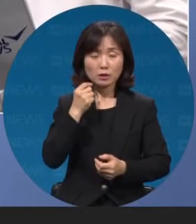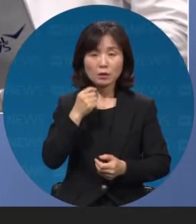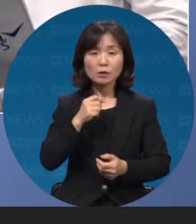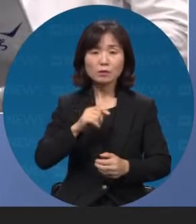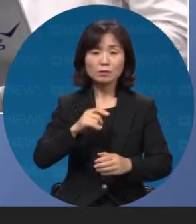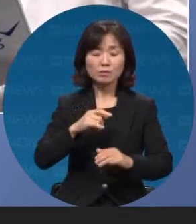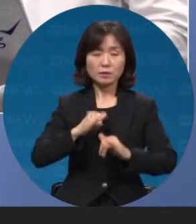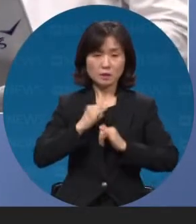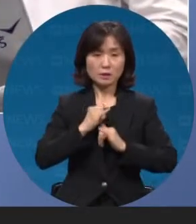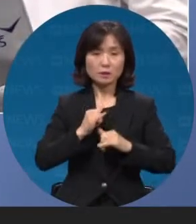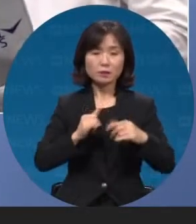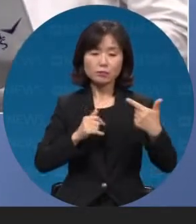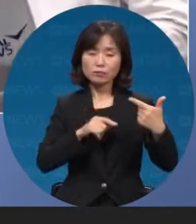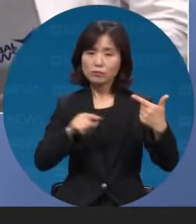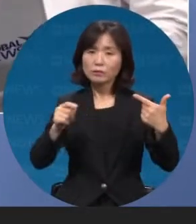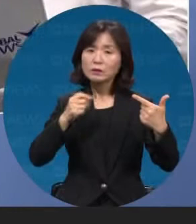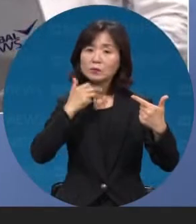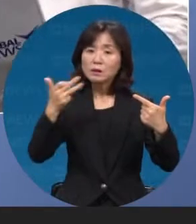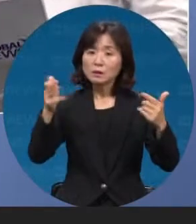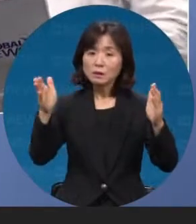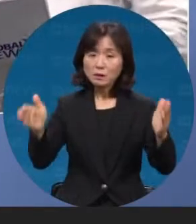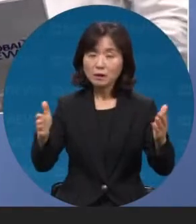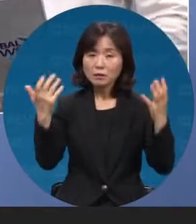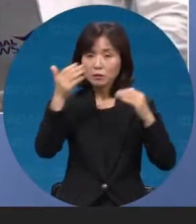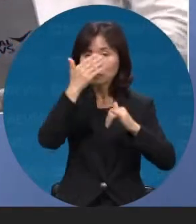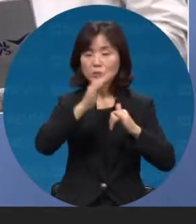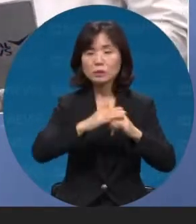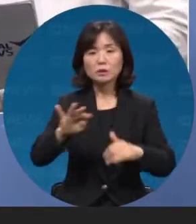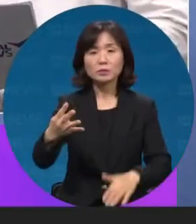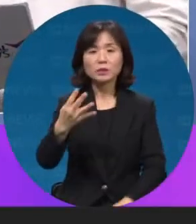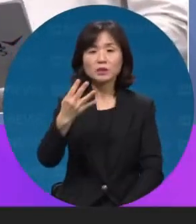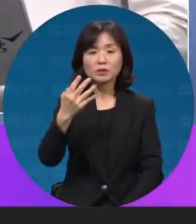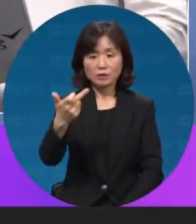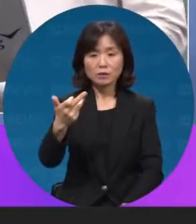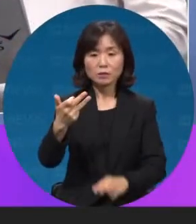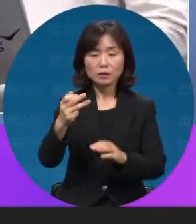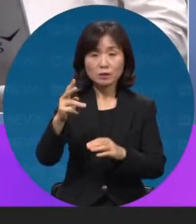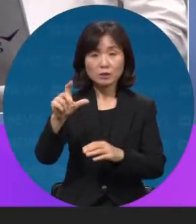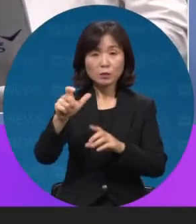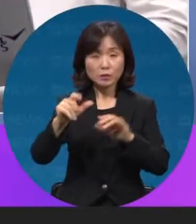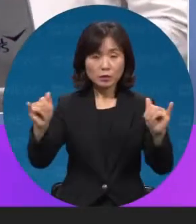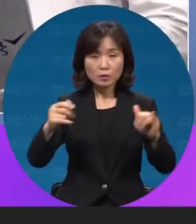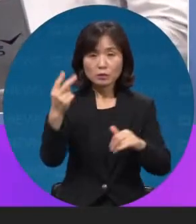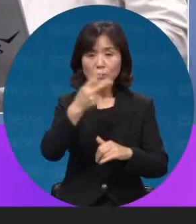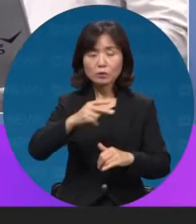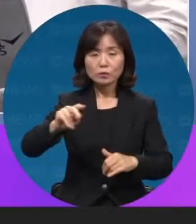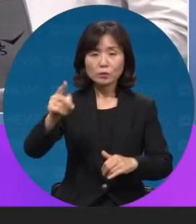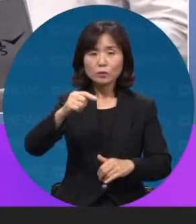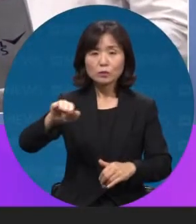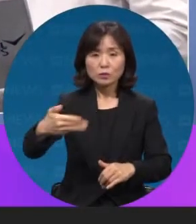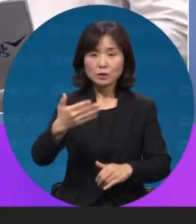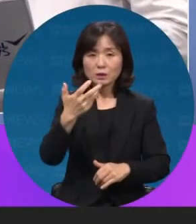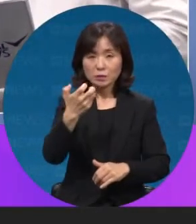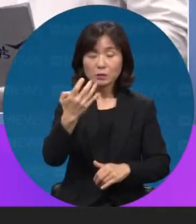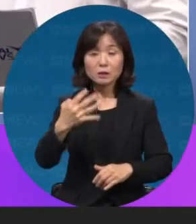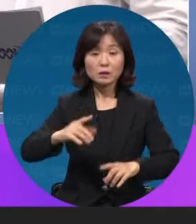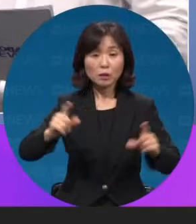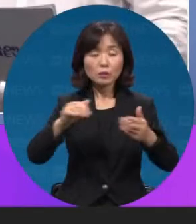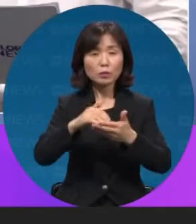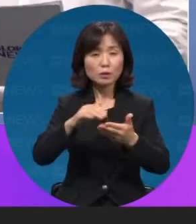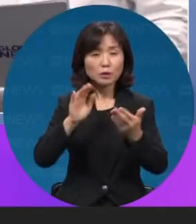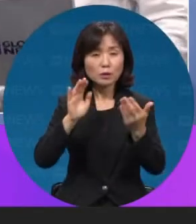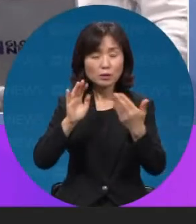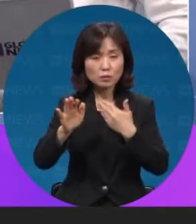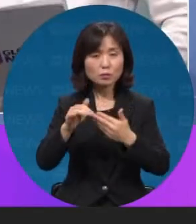18세 사이의 아동 청소년은 400 15명 이었는데요 1974년 통계를 작성한 이후 가장 높은 수치